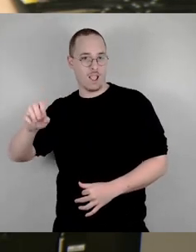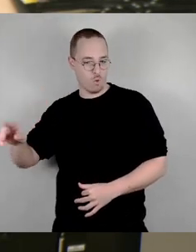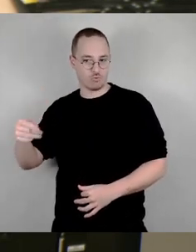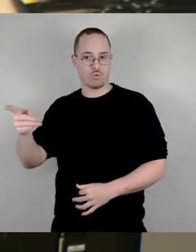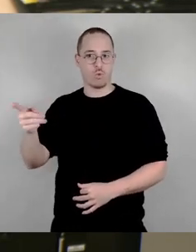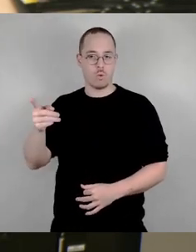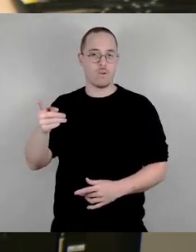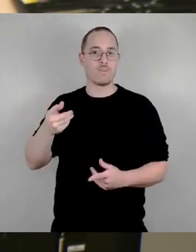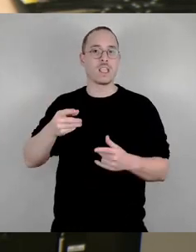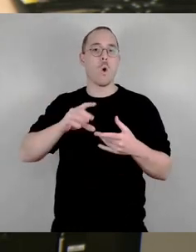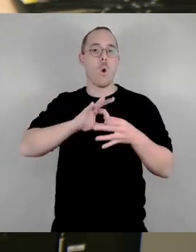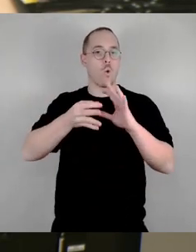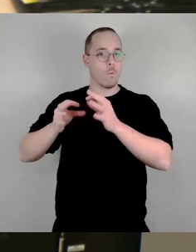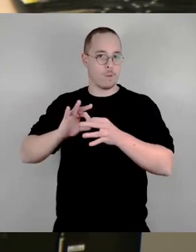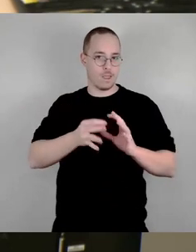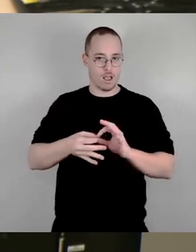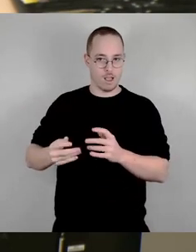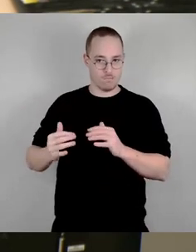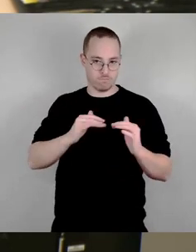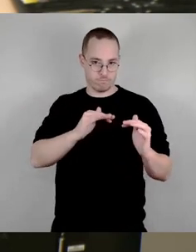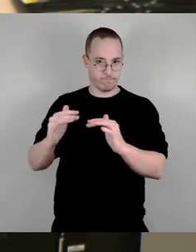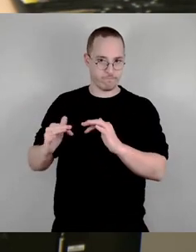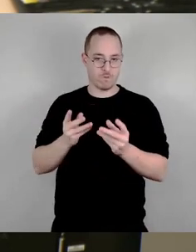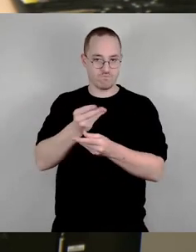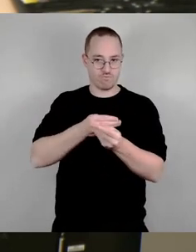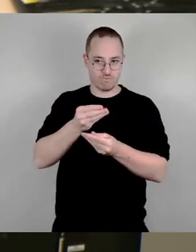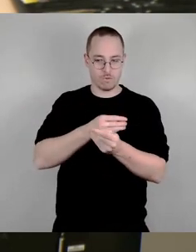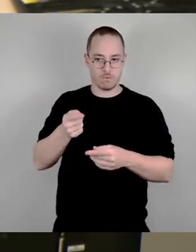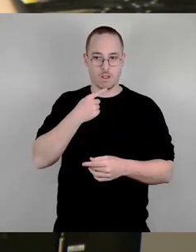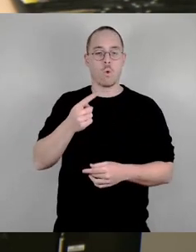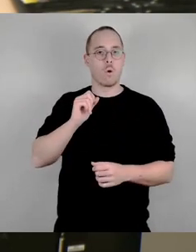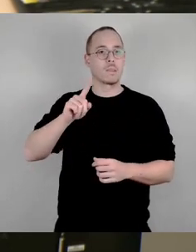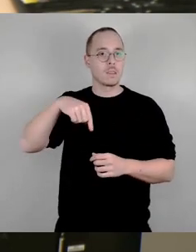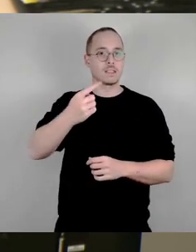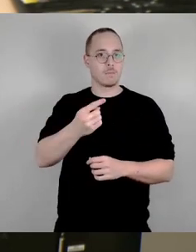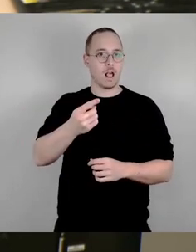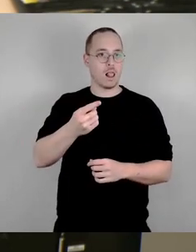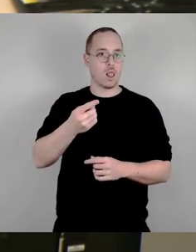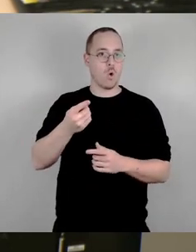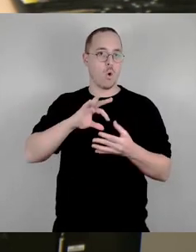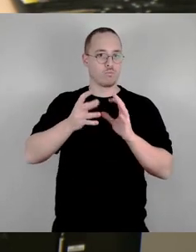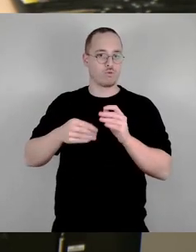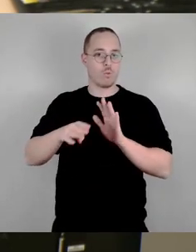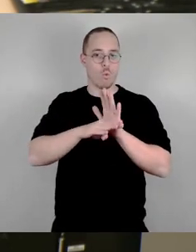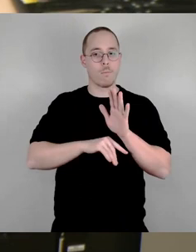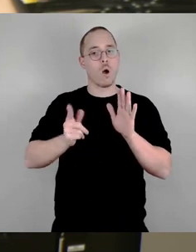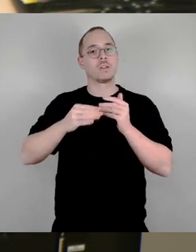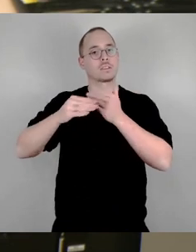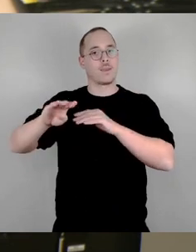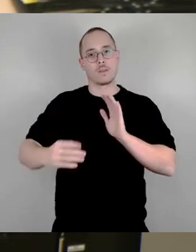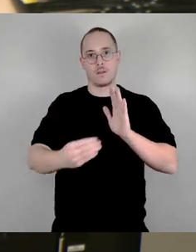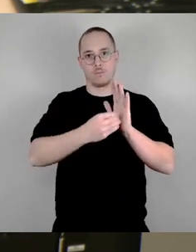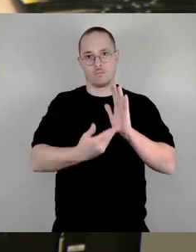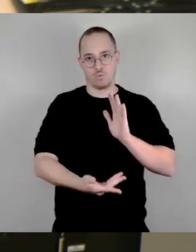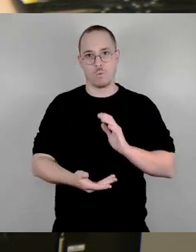Frage in Dresden, ob Eigenbetrieb Sportstätten oder Grünflächenamt zukünftig zuständig sind, spielt auch in den Beratungen eine sehr zentrale